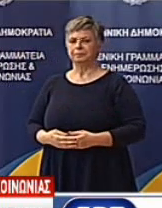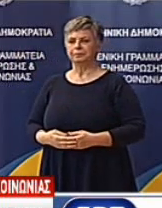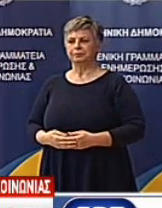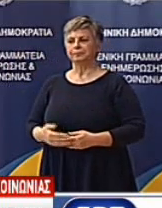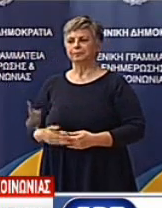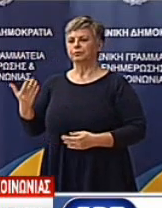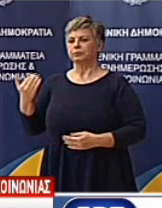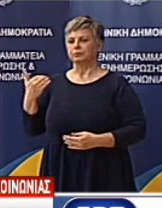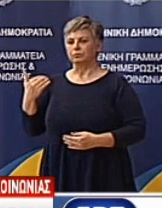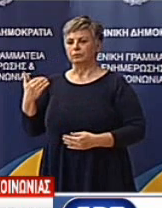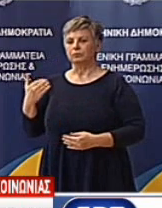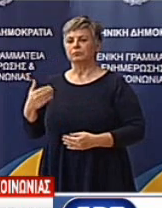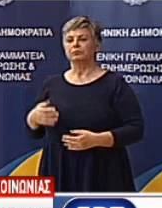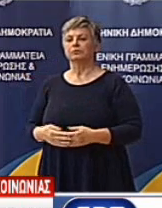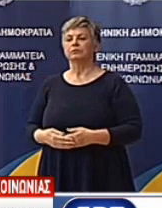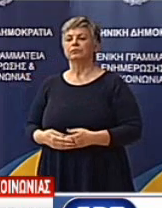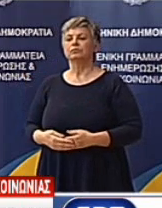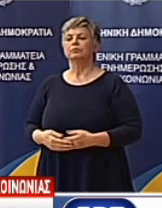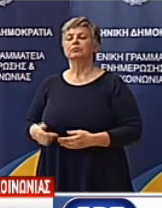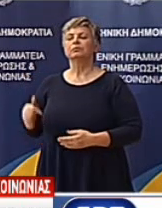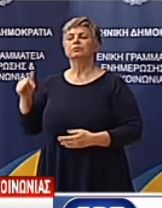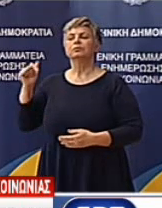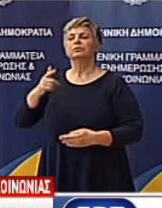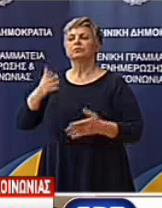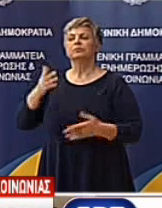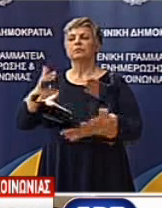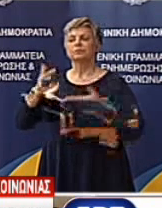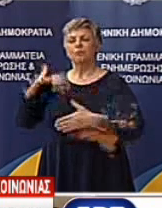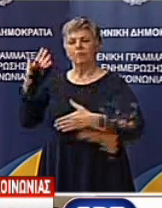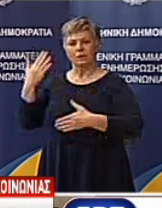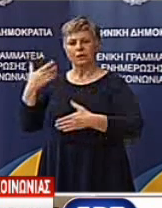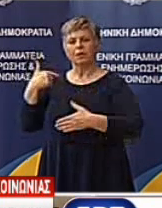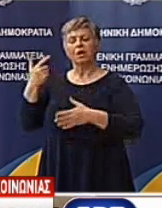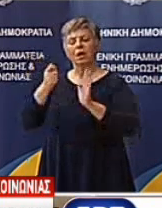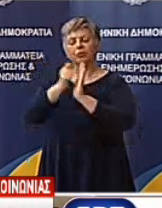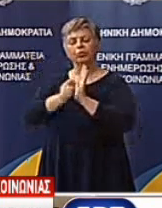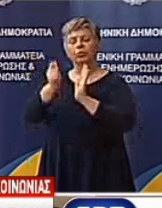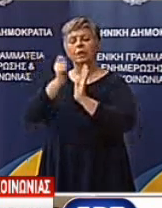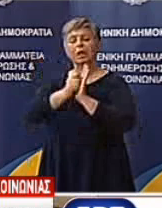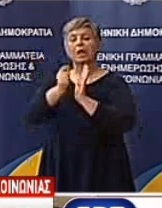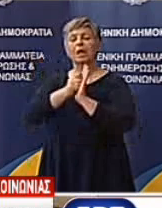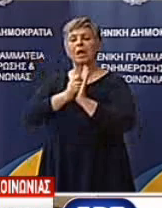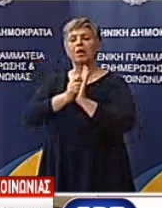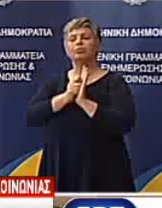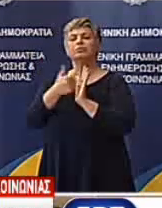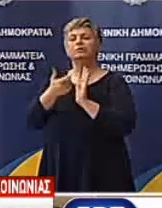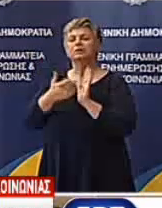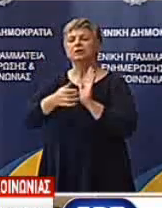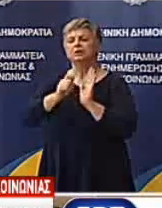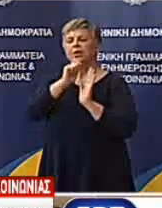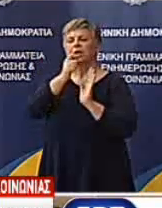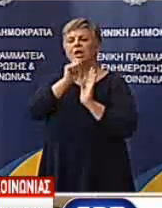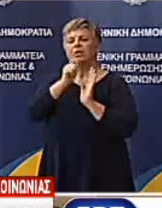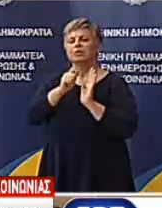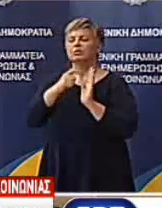Σήμερα η εφημερίδα των συνταξιών στο πρωτοσύλληδό της δημοσιεύει ένα ρεπορτάζ με ντοκουμέντα και με